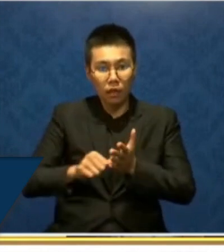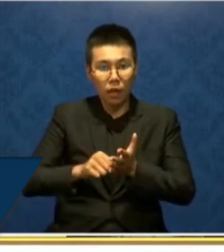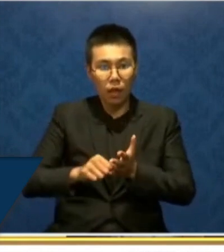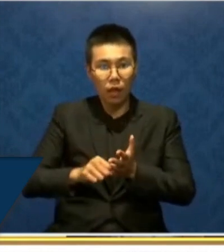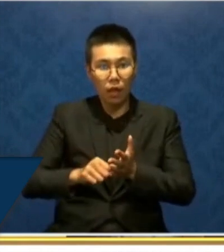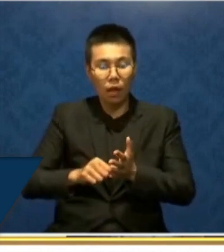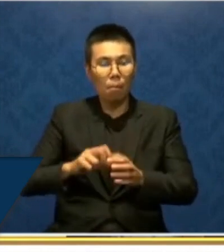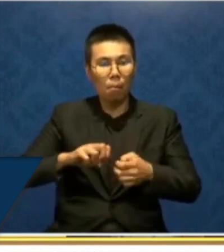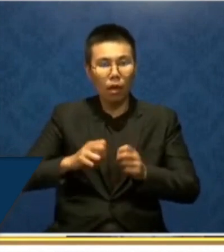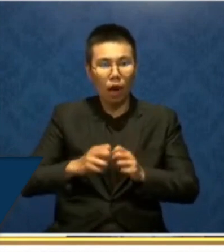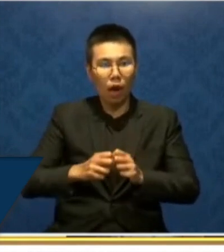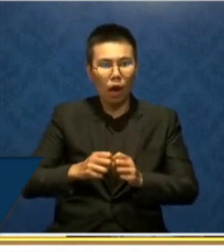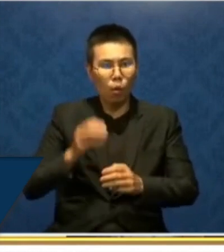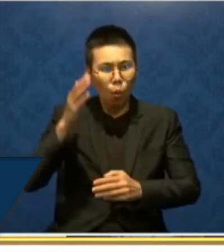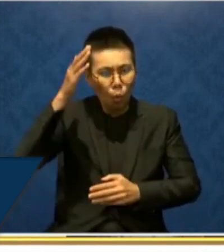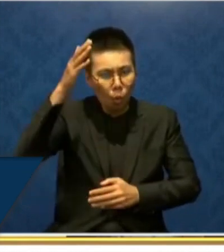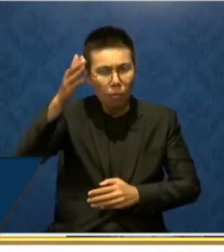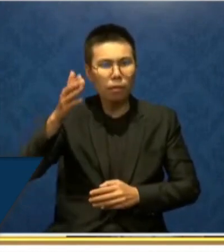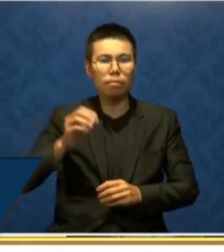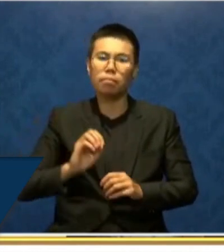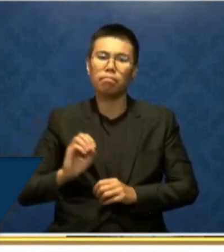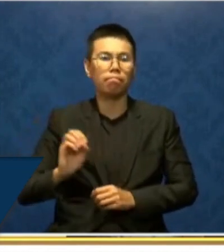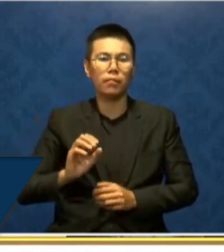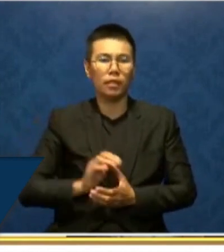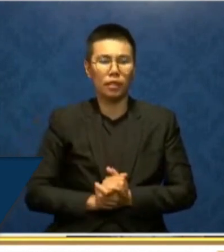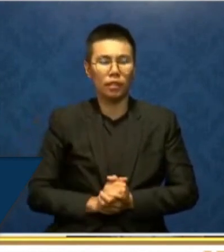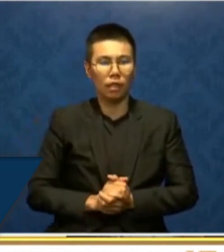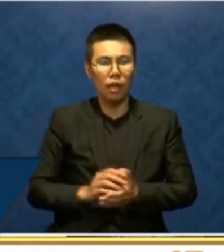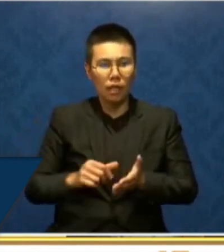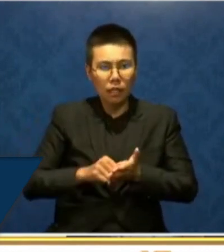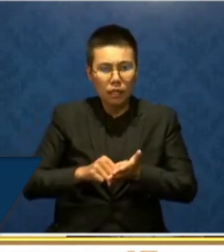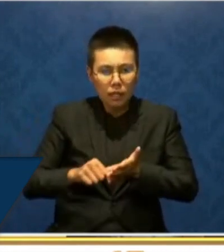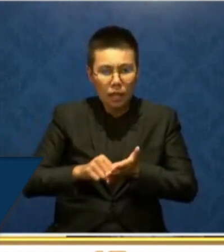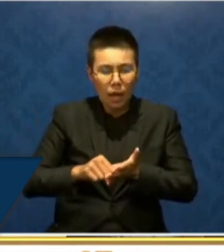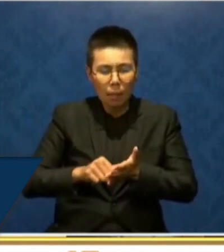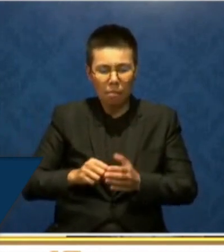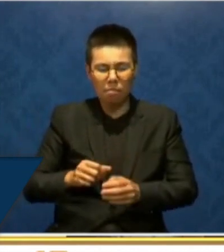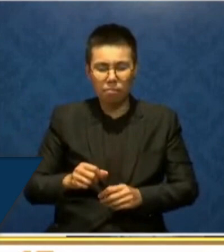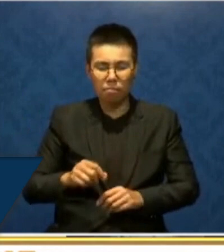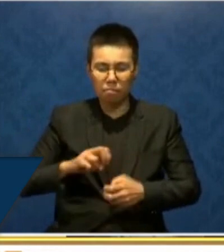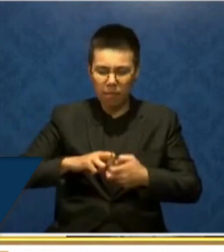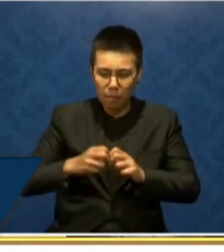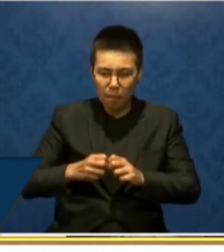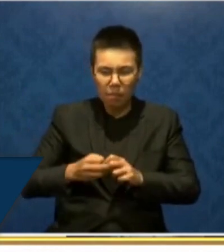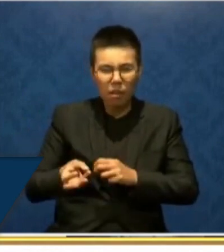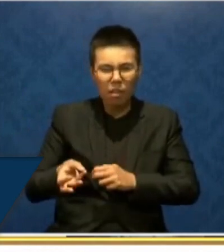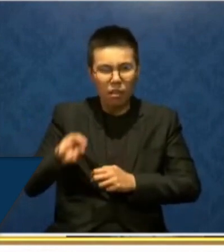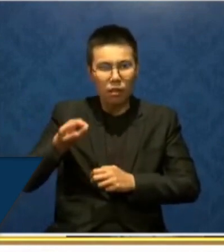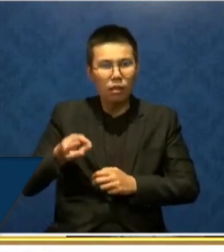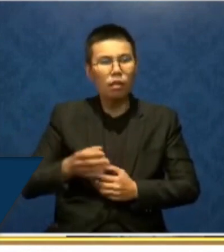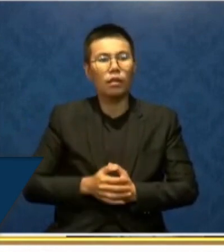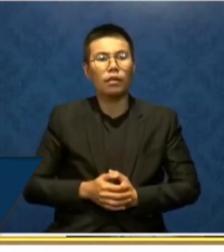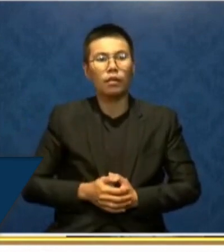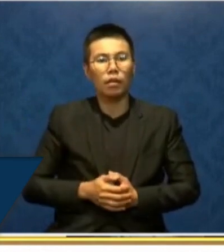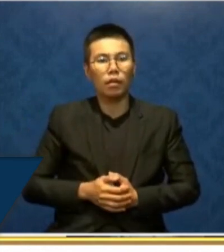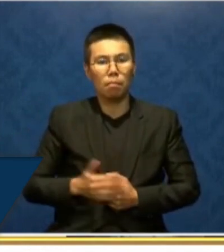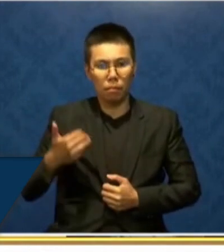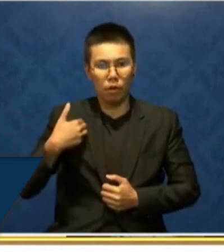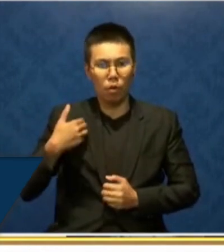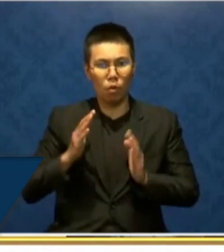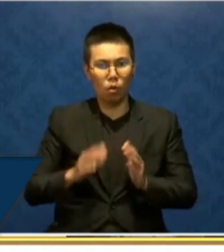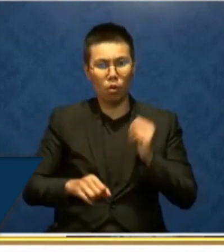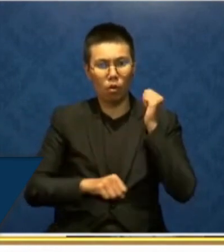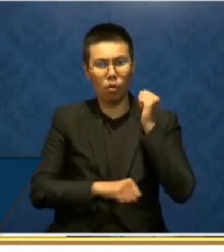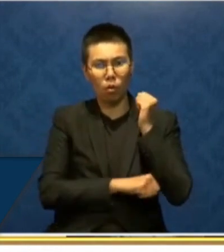หาระยะยาวนะครับเป็นการแก้ปัญหาแบบปะผุเพราะอะไรครับผู้ที่เป็นคนจนเมือง